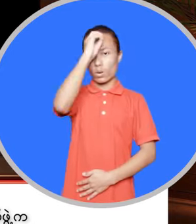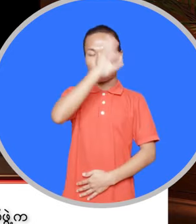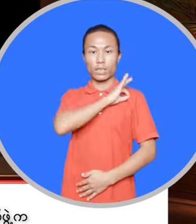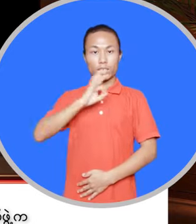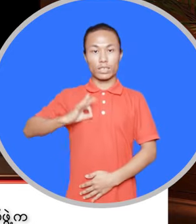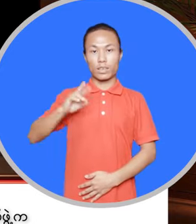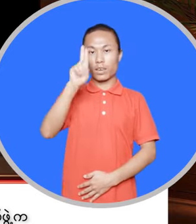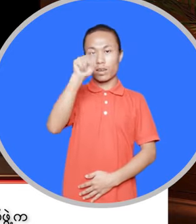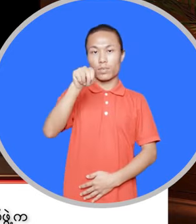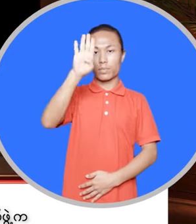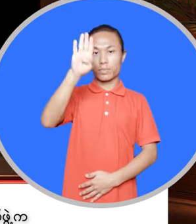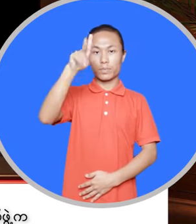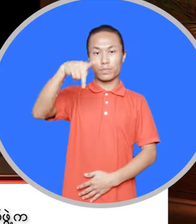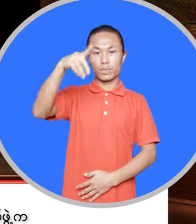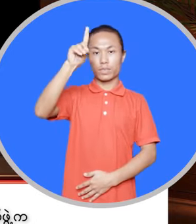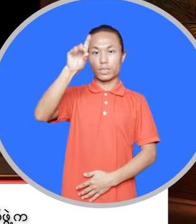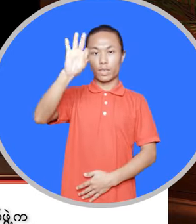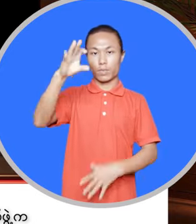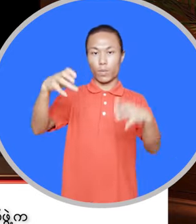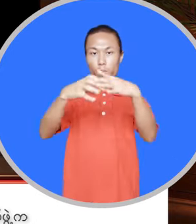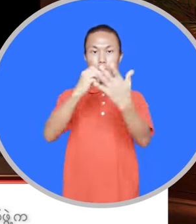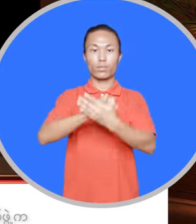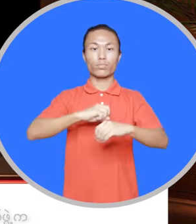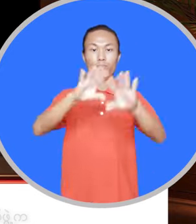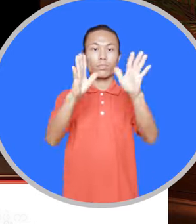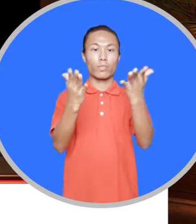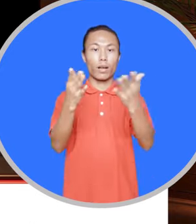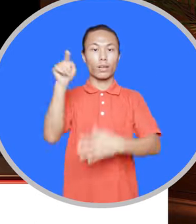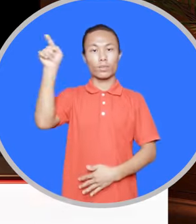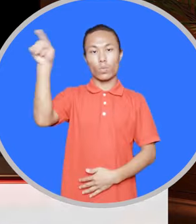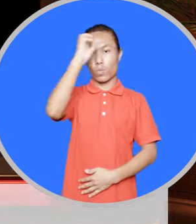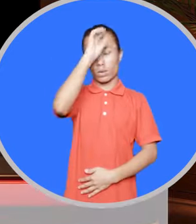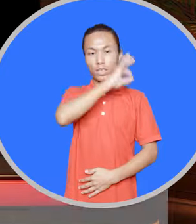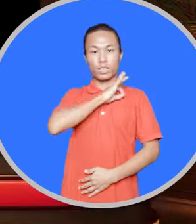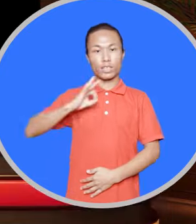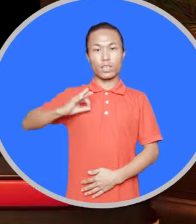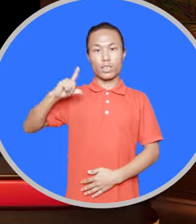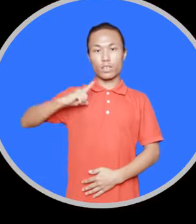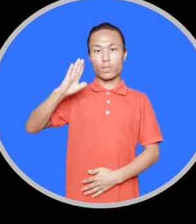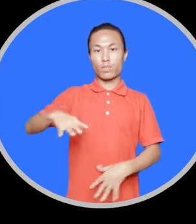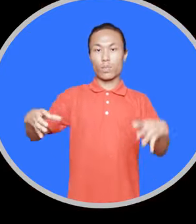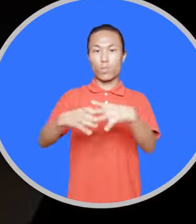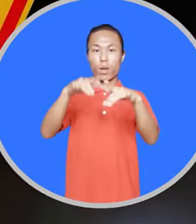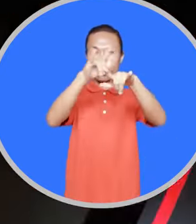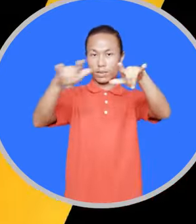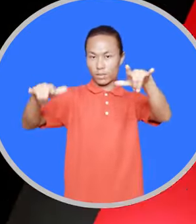ကို MBPDF တပ်ဖွဲ့ကရှော့တိုက်တုံးနဲ့ဒုတိယအကြိမ်ပစ်ခတ်တိုက်ခိုက်ခဲ့တဲ့သတင်းပဲဖြစ်ပါတယ်